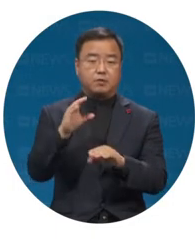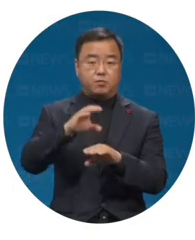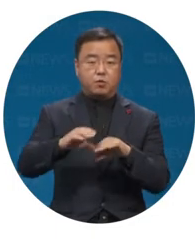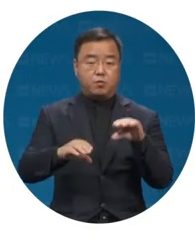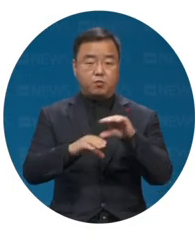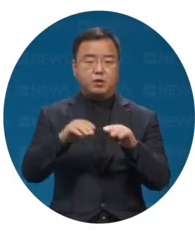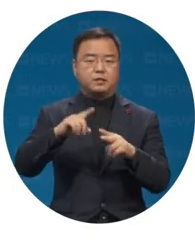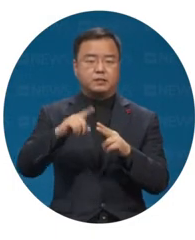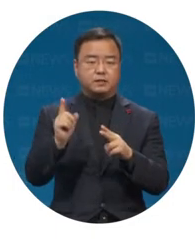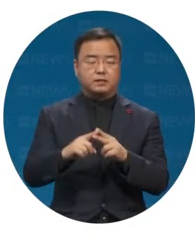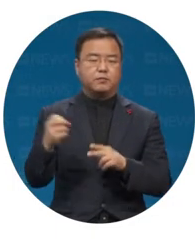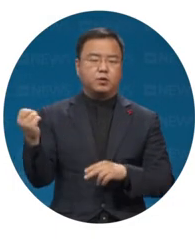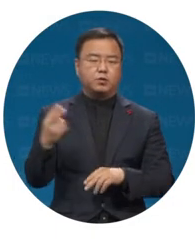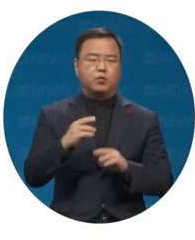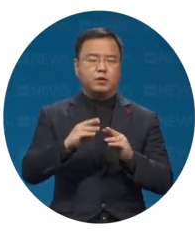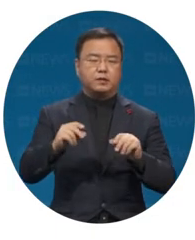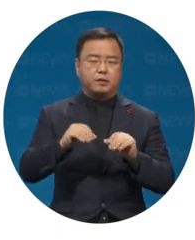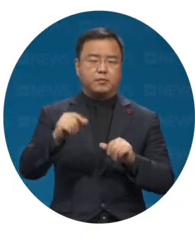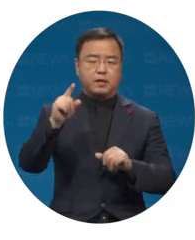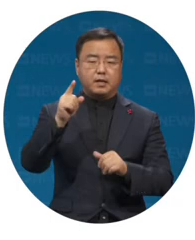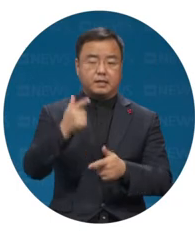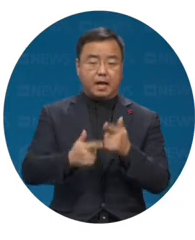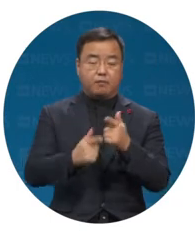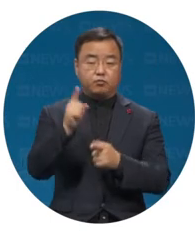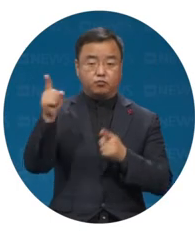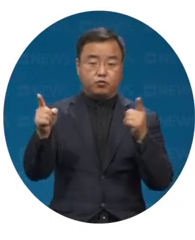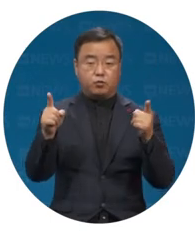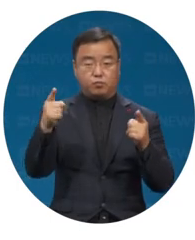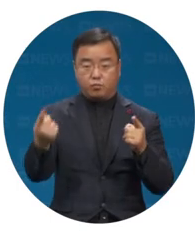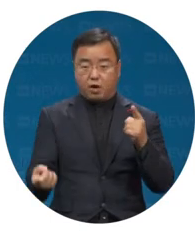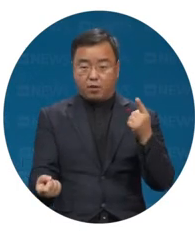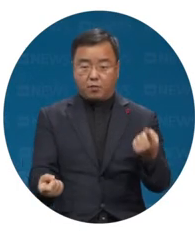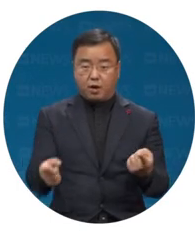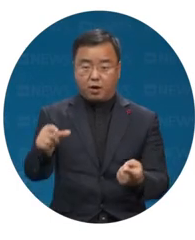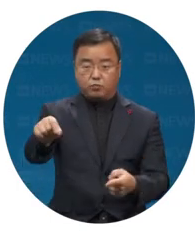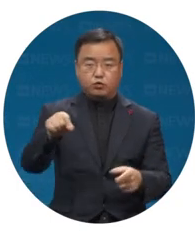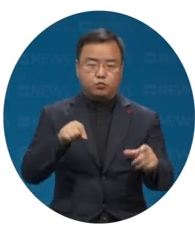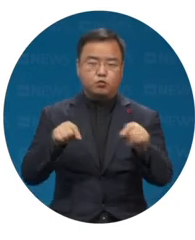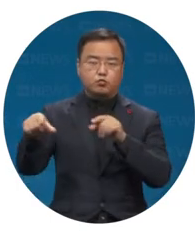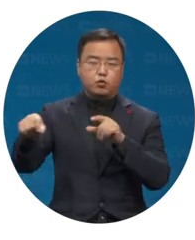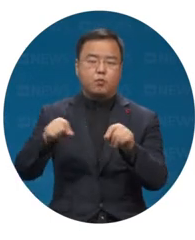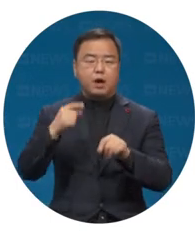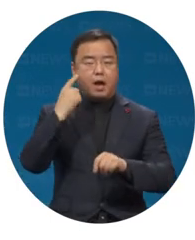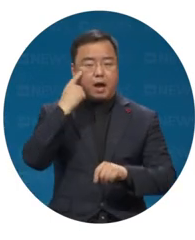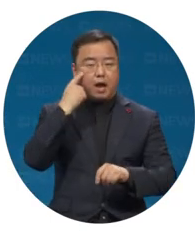만들거나 땅에 떨어져 있는 나뭇가지를 주워 장식하는 방법도 추천합니다.